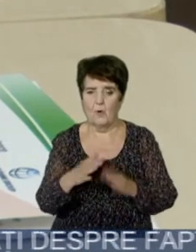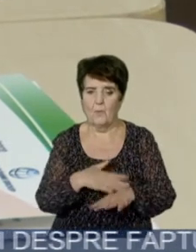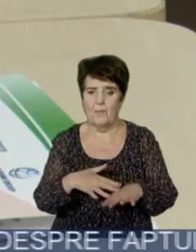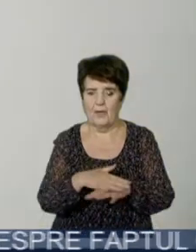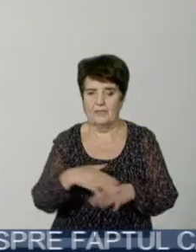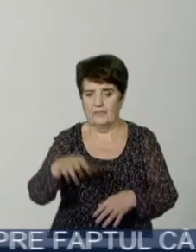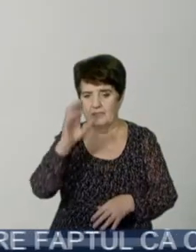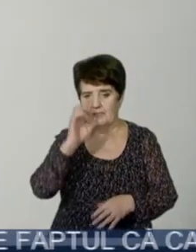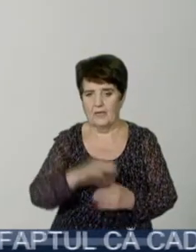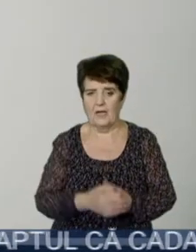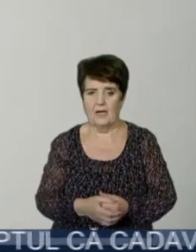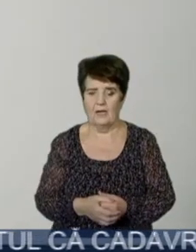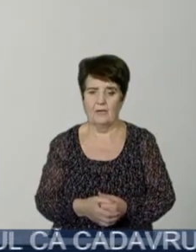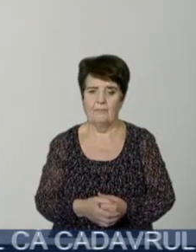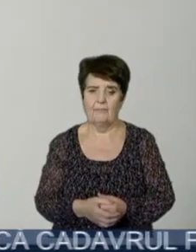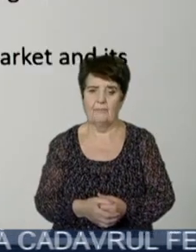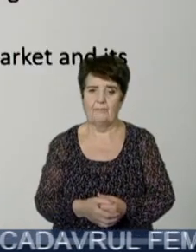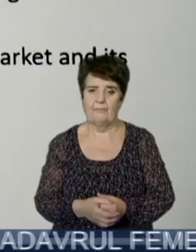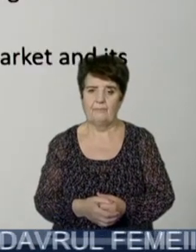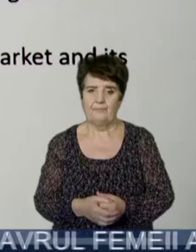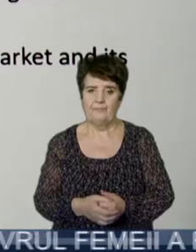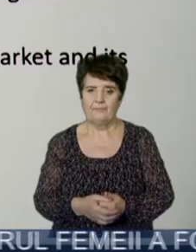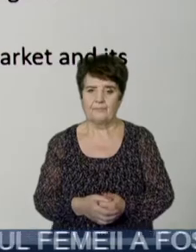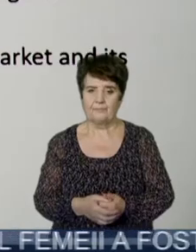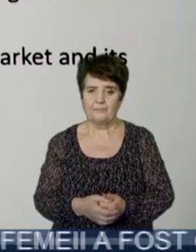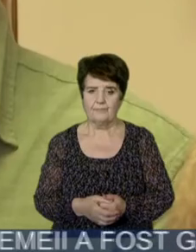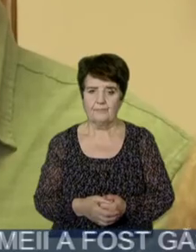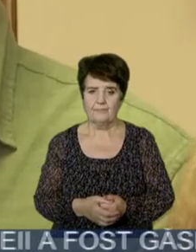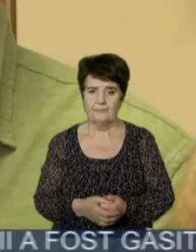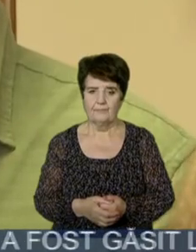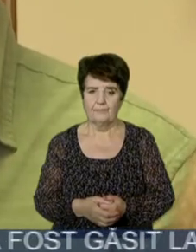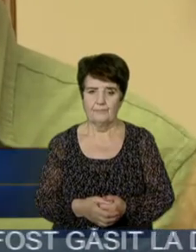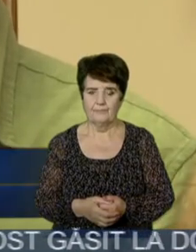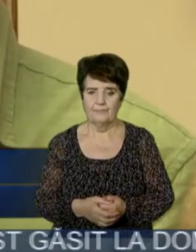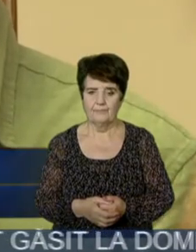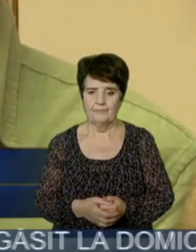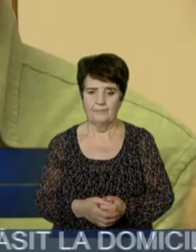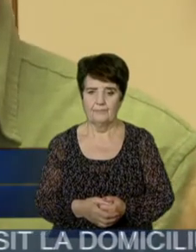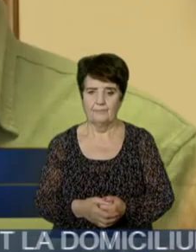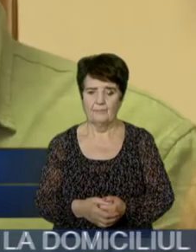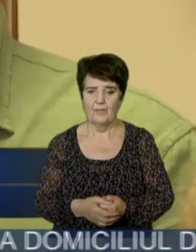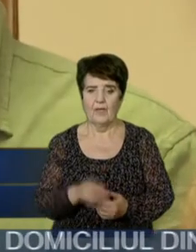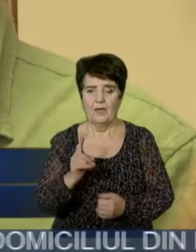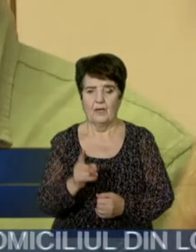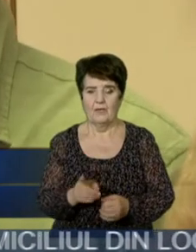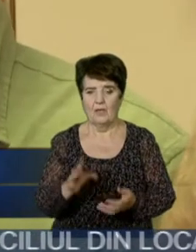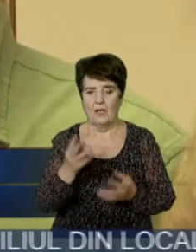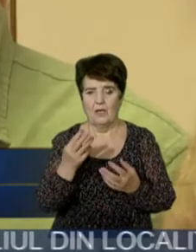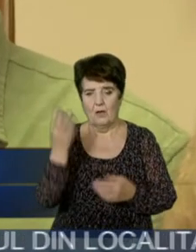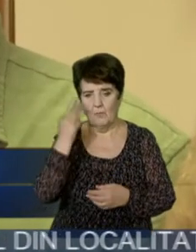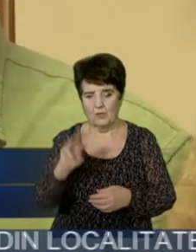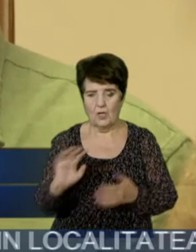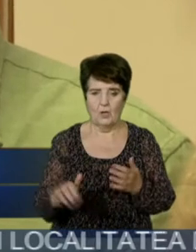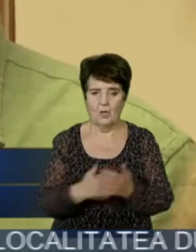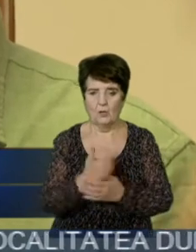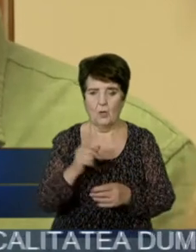din țară. We are working with strict international best practices for quality control. În elaborarea modelului nou ne bazăm